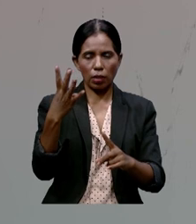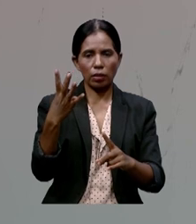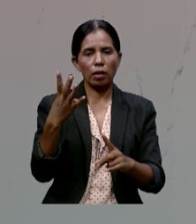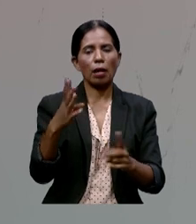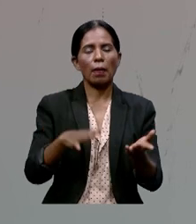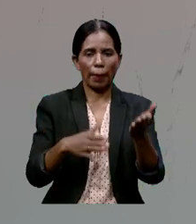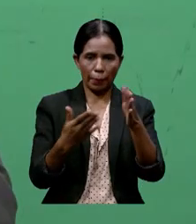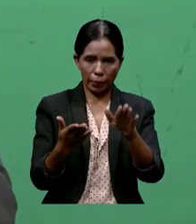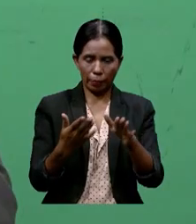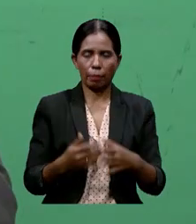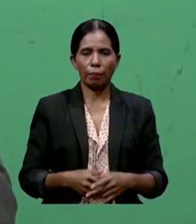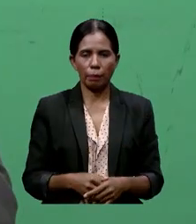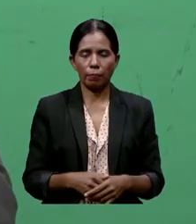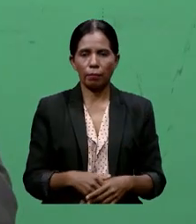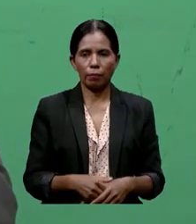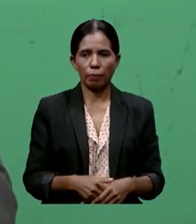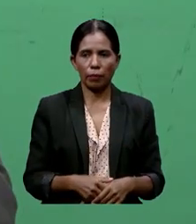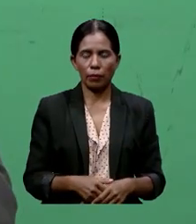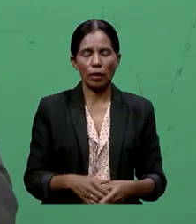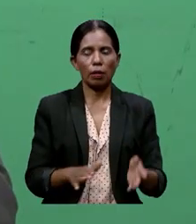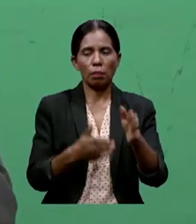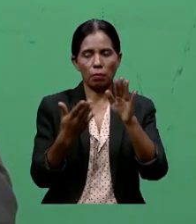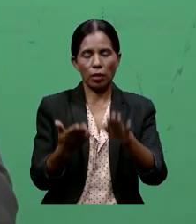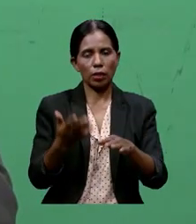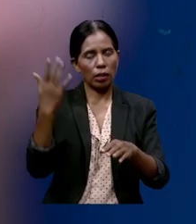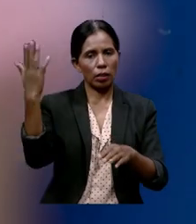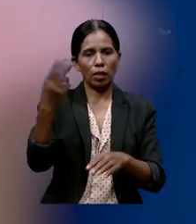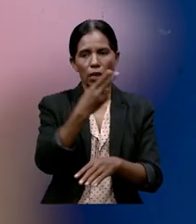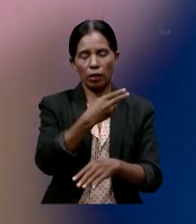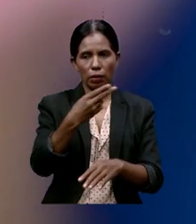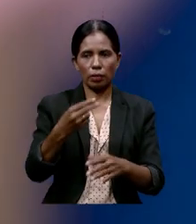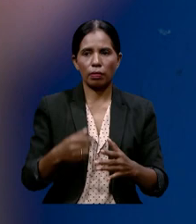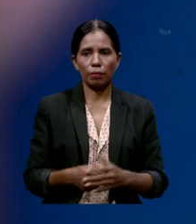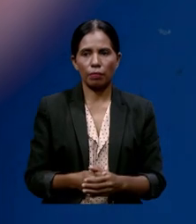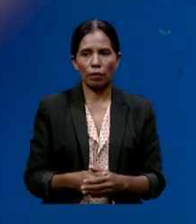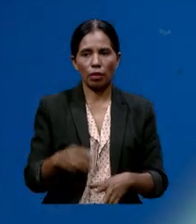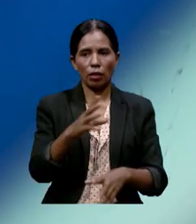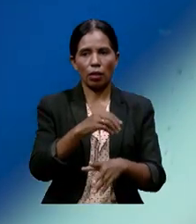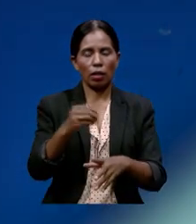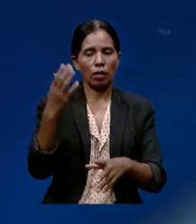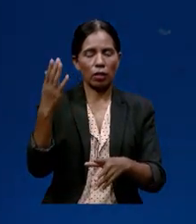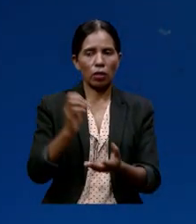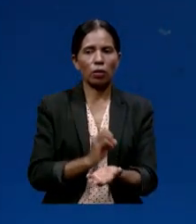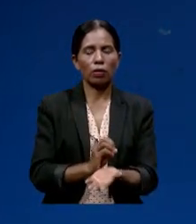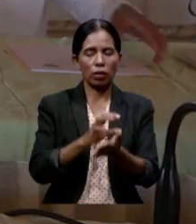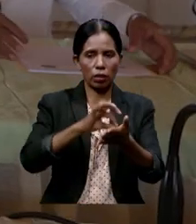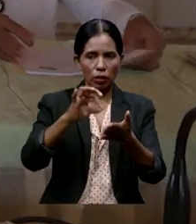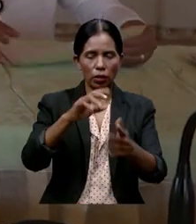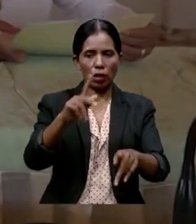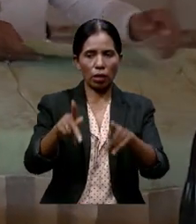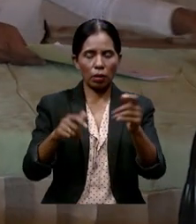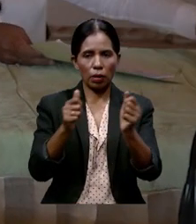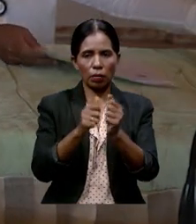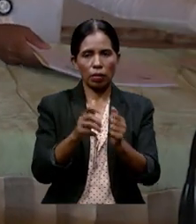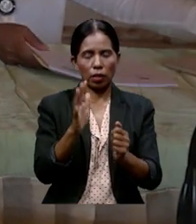tuis ni mate iha kefa. Kasu virus raiva iha raiwa resista ona sidadaun